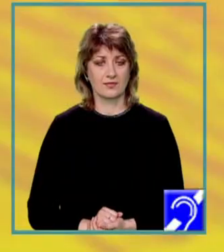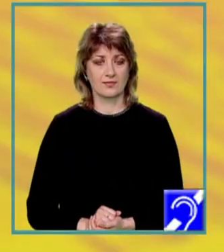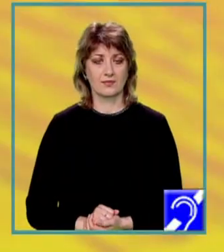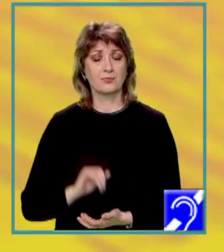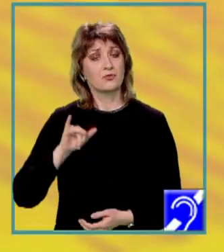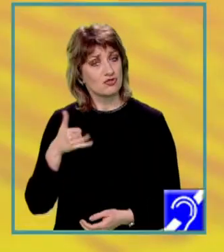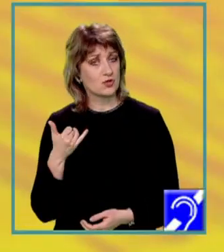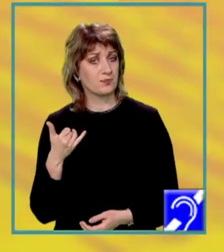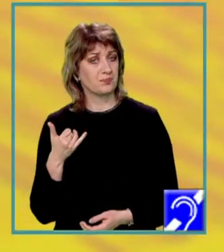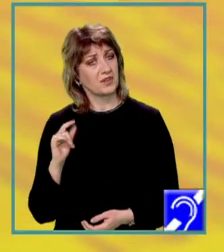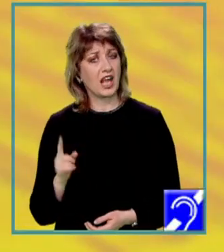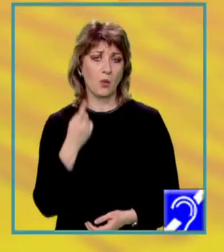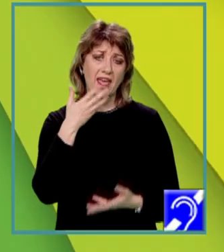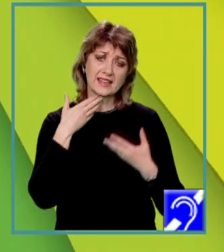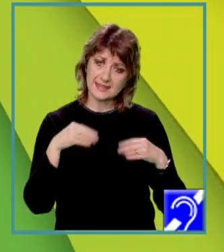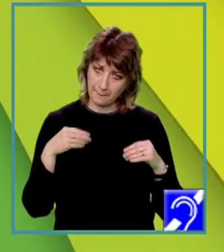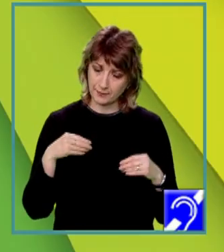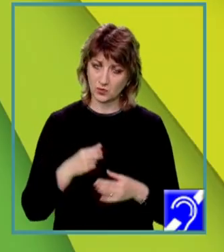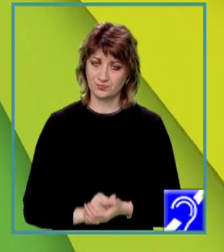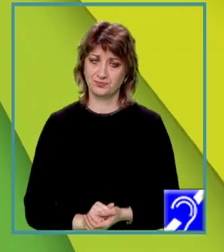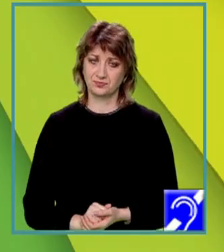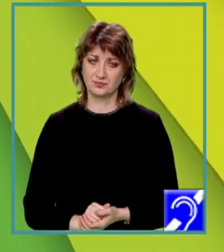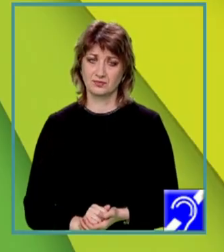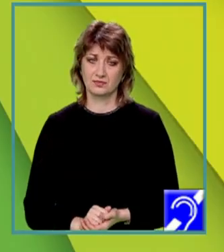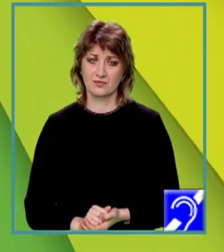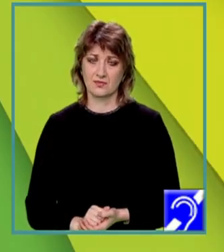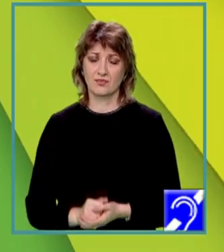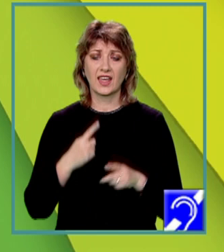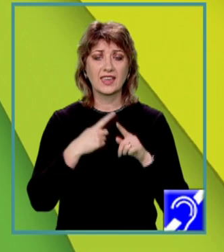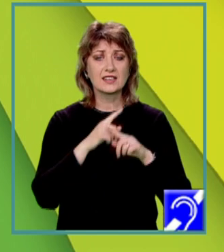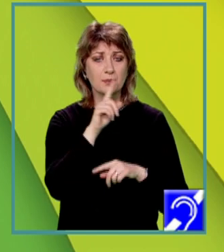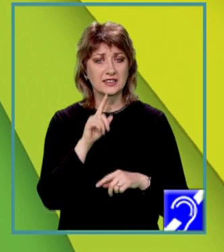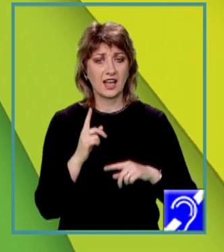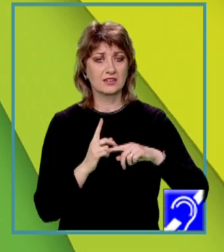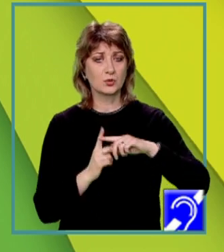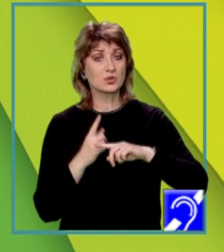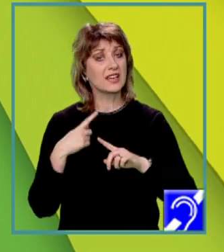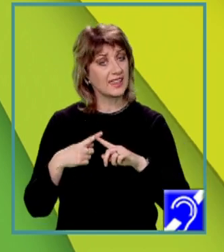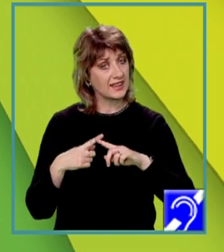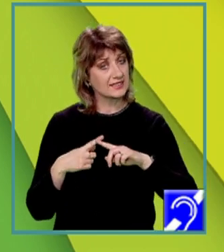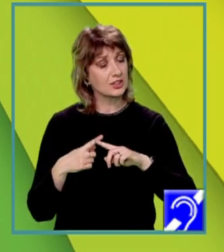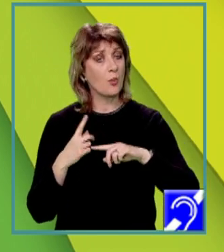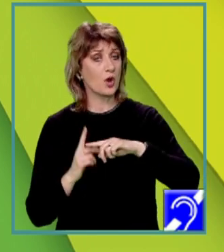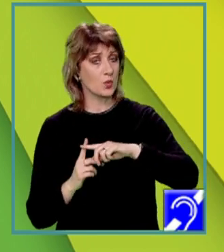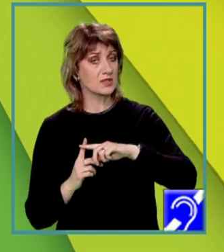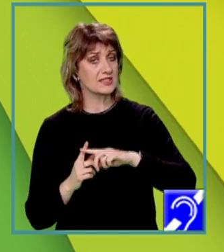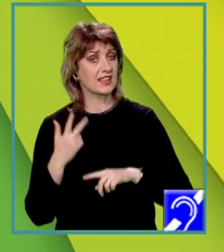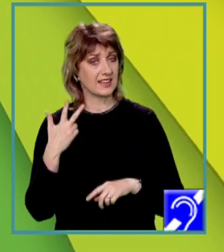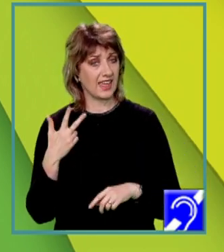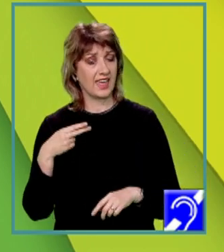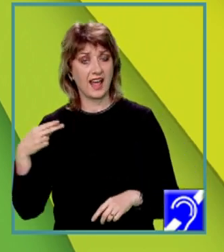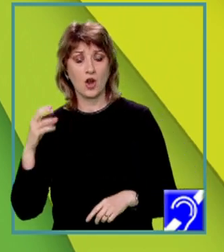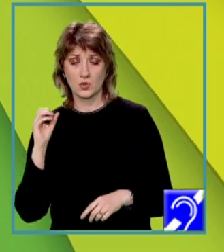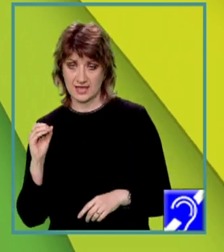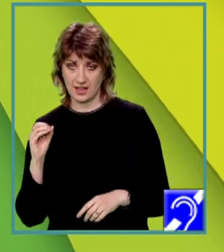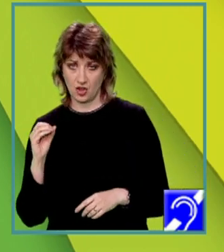PSI încă un exemplu îmi x pătrat plus x plus trei este egal